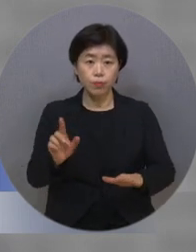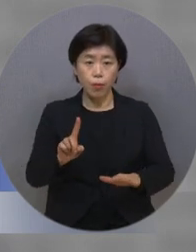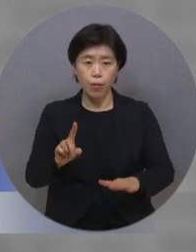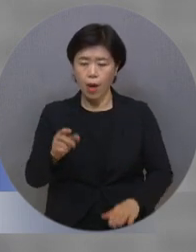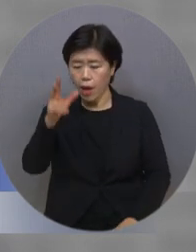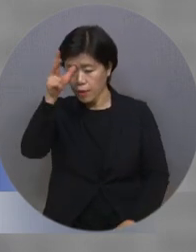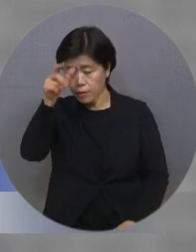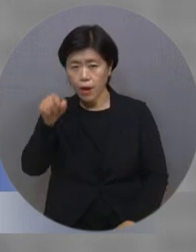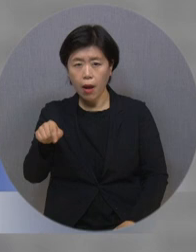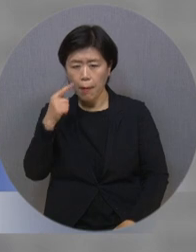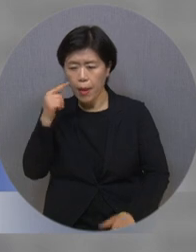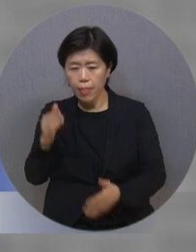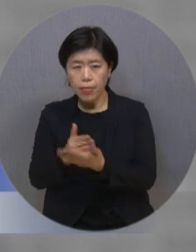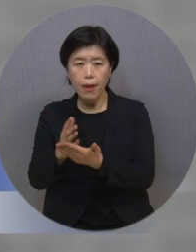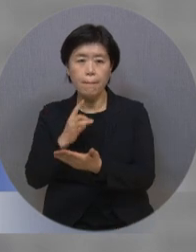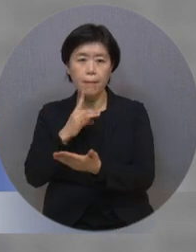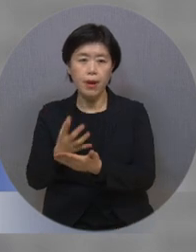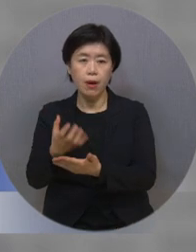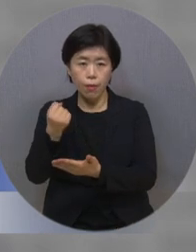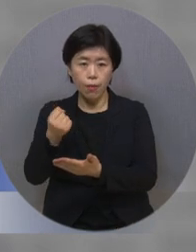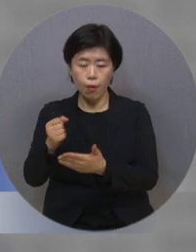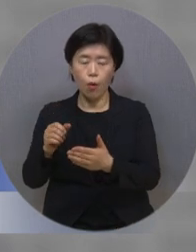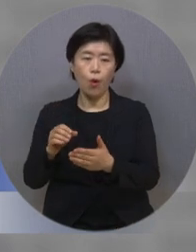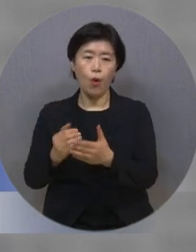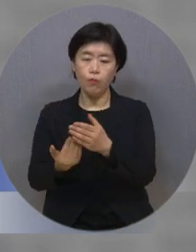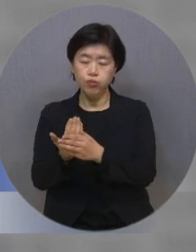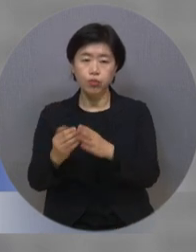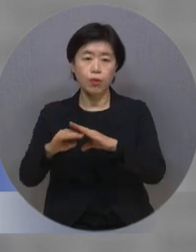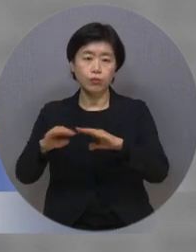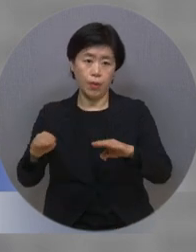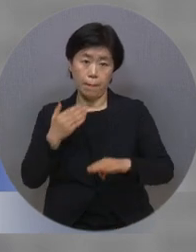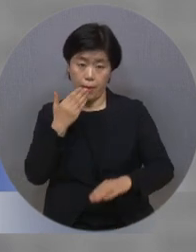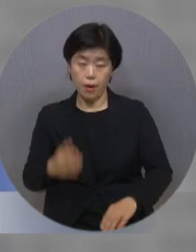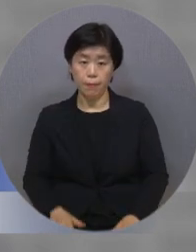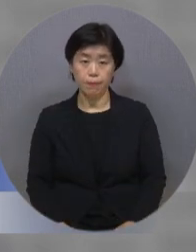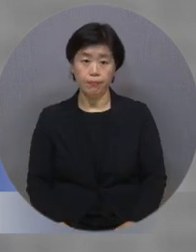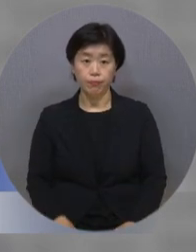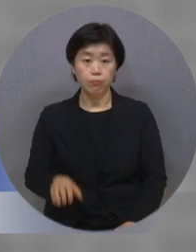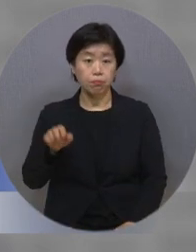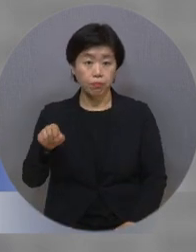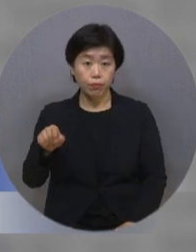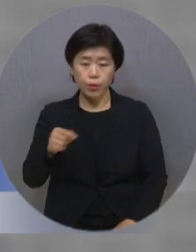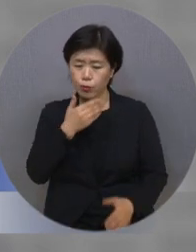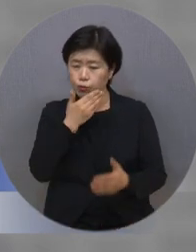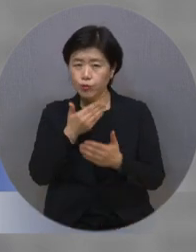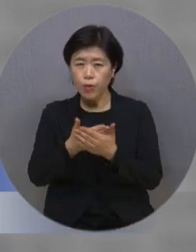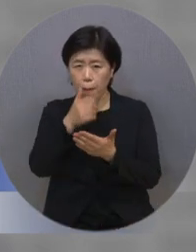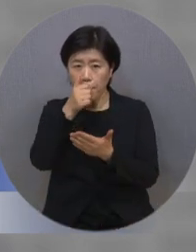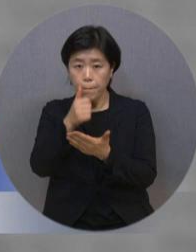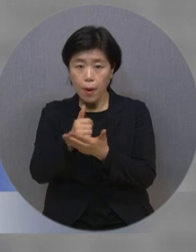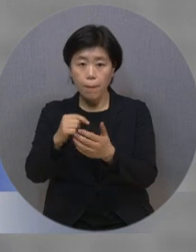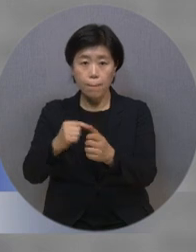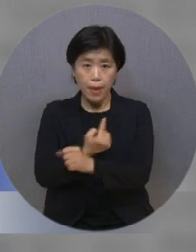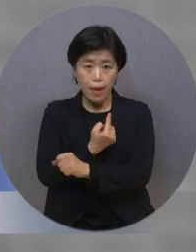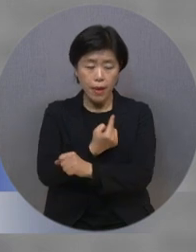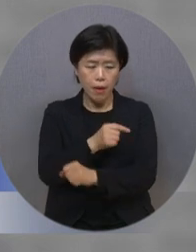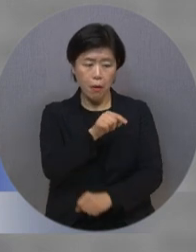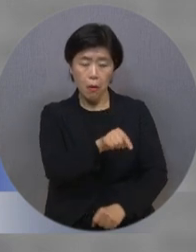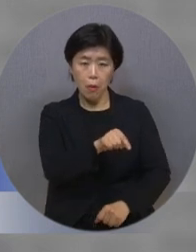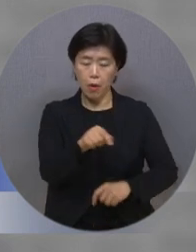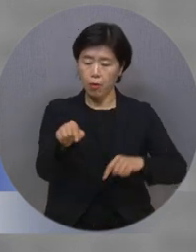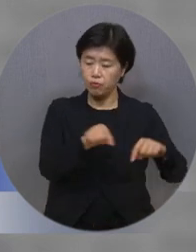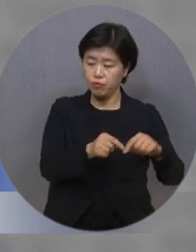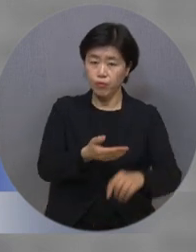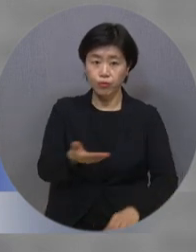사건이 종결될 수 있는데요 즉 경찰관은 중요 범죄를 제외하고는 검사의 지위를 받지